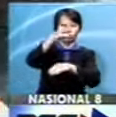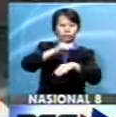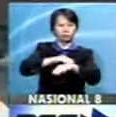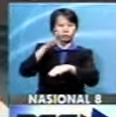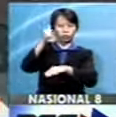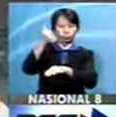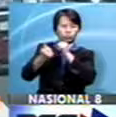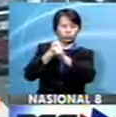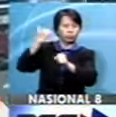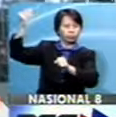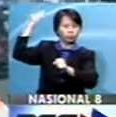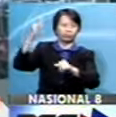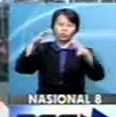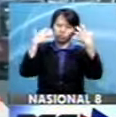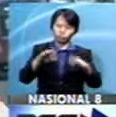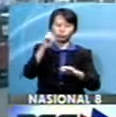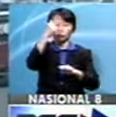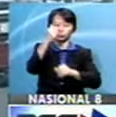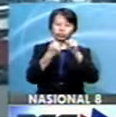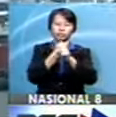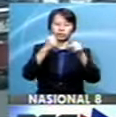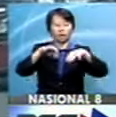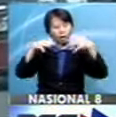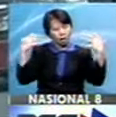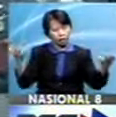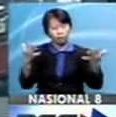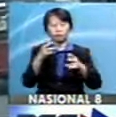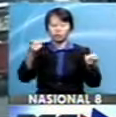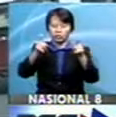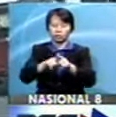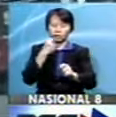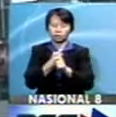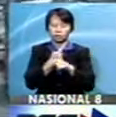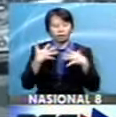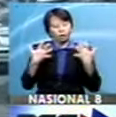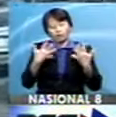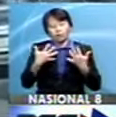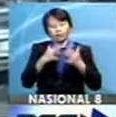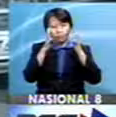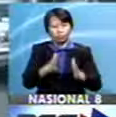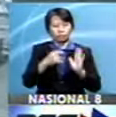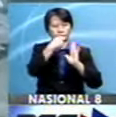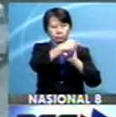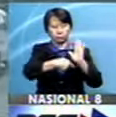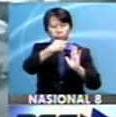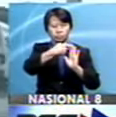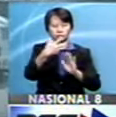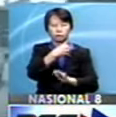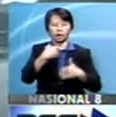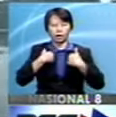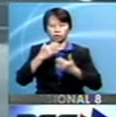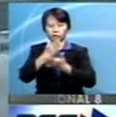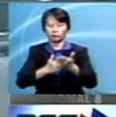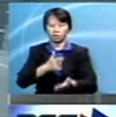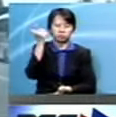itu. Walau 10 tahun telah berlalu, kejadian itu tetap menjadi igauan ngeri penduduk Sri Lanka. Malah ada yang